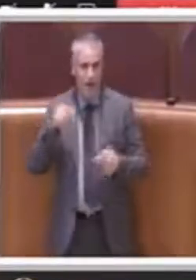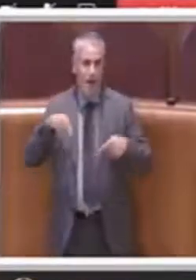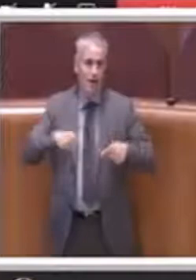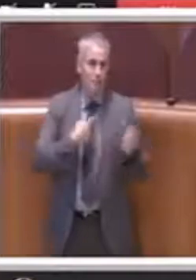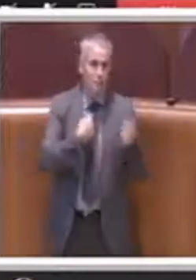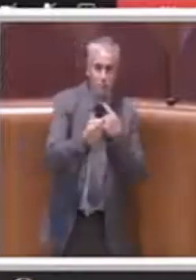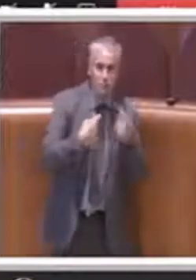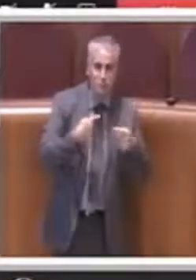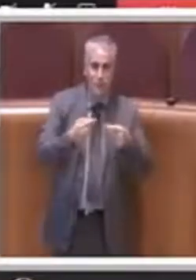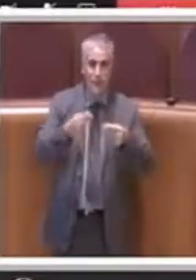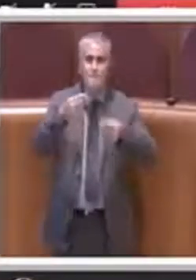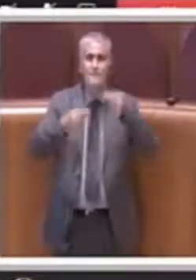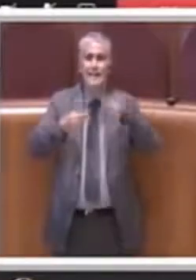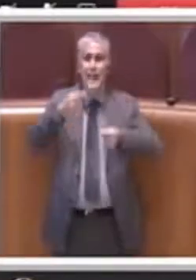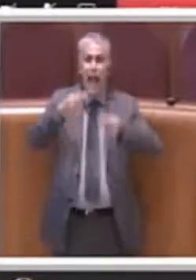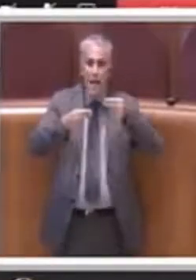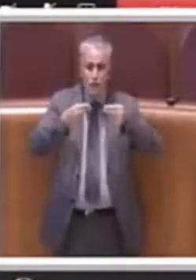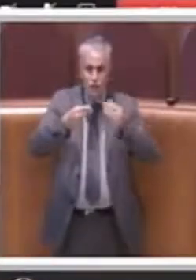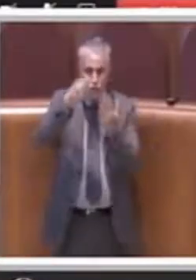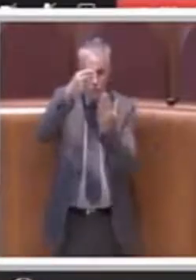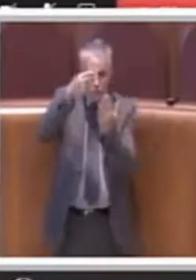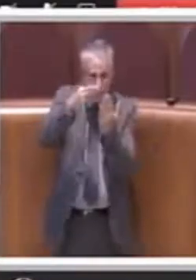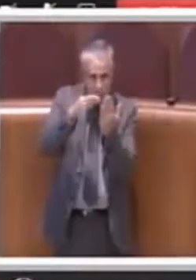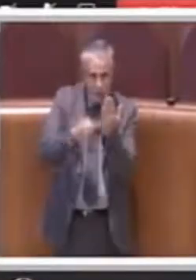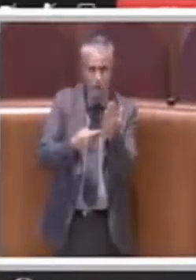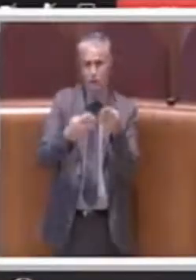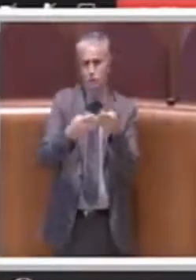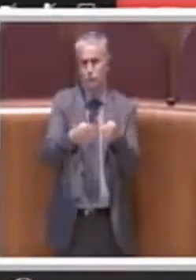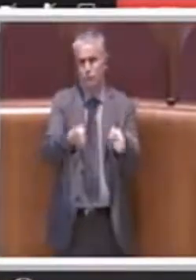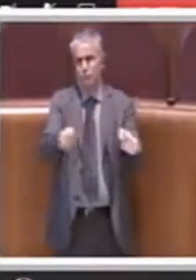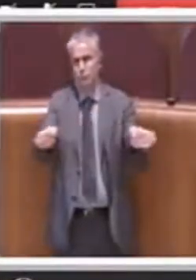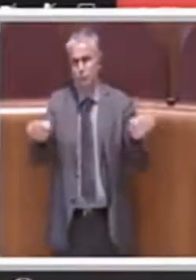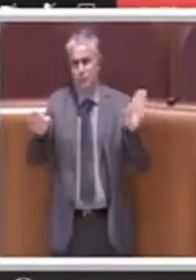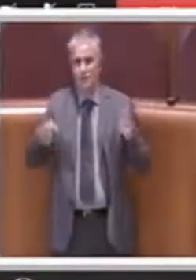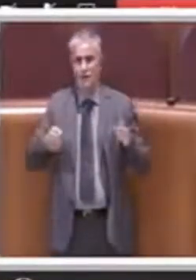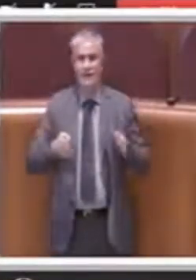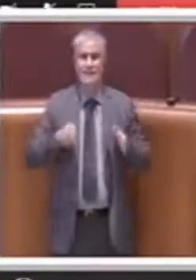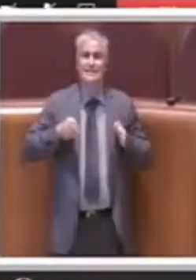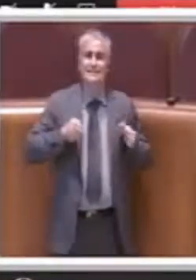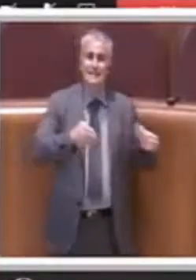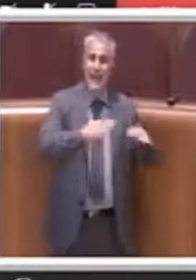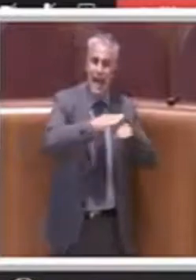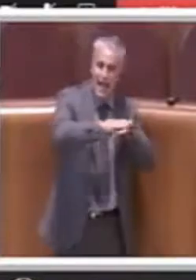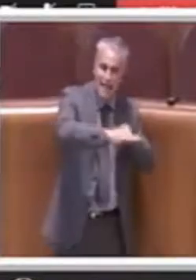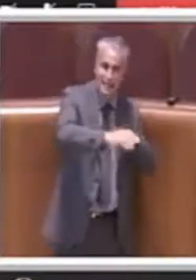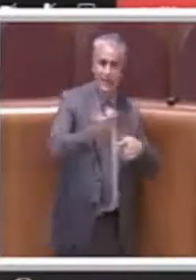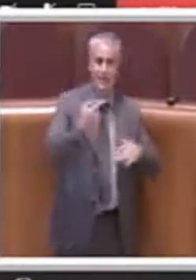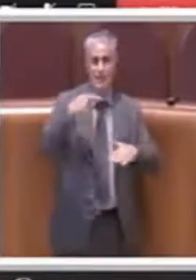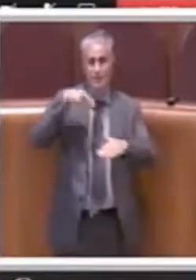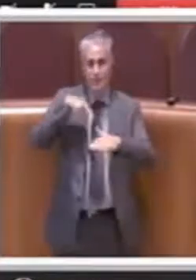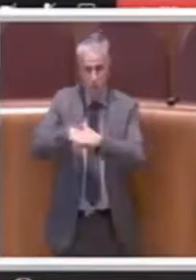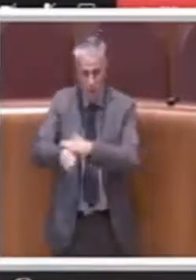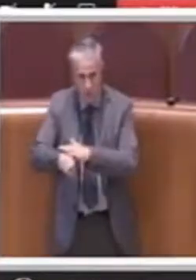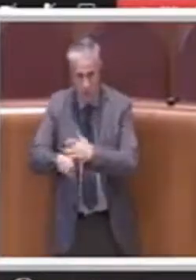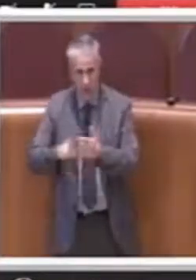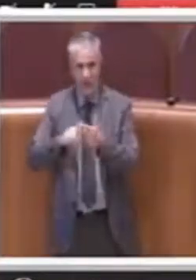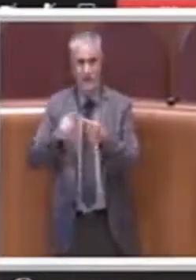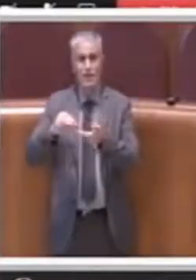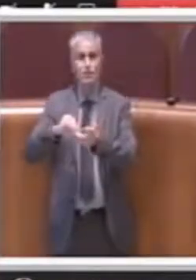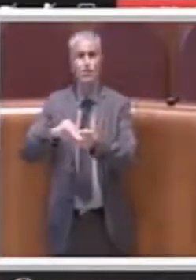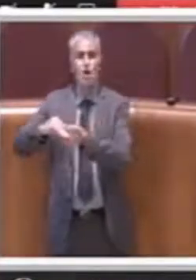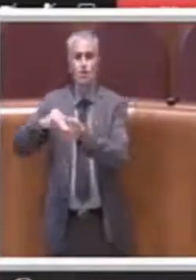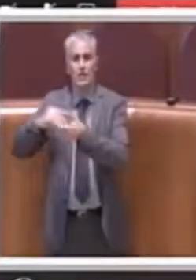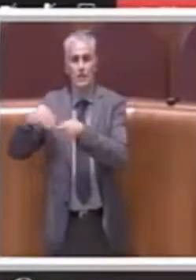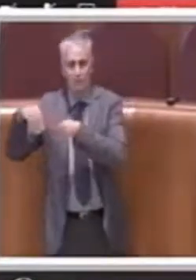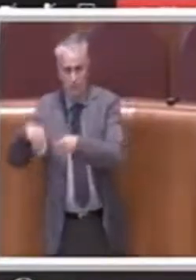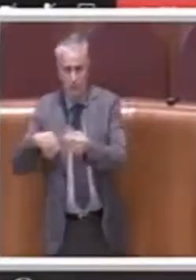nel bilancio, quindi i temi spaziano dal rifacimento delle strade alle metropolitane, alle partecipate, a